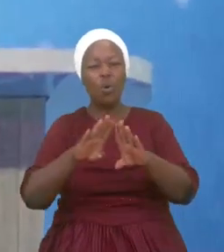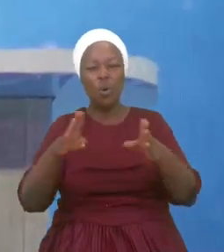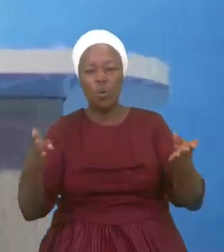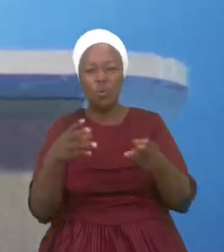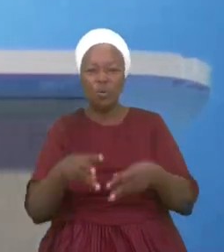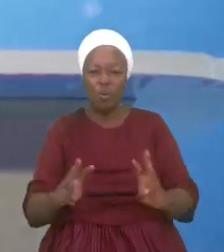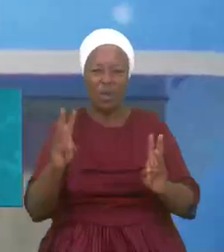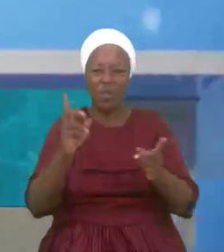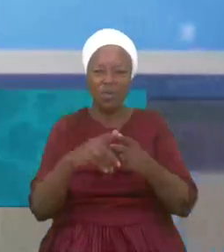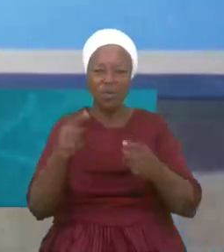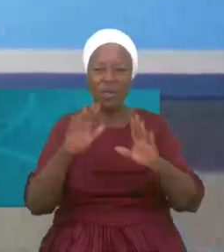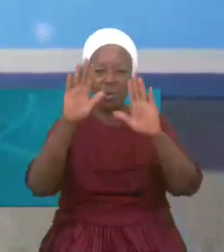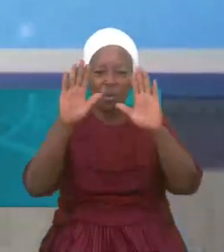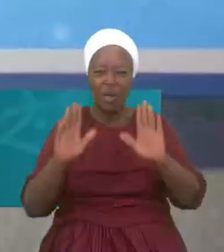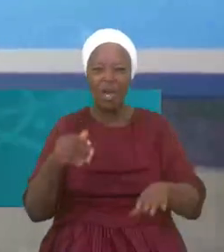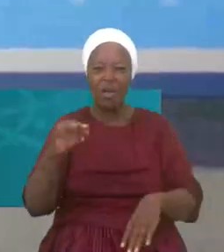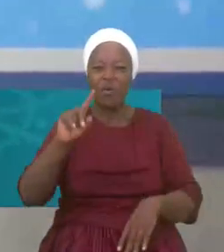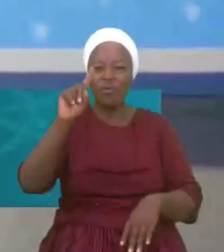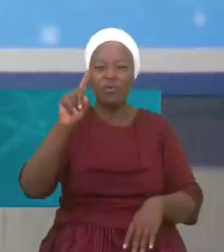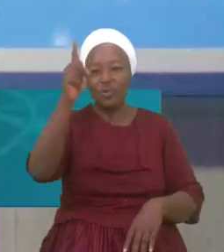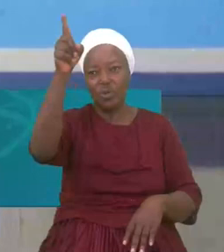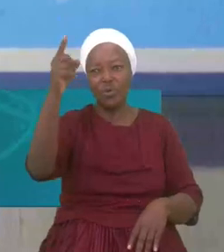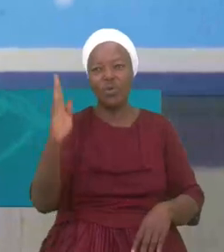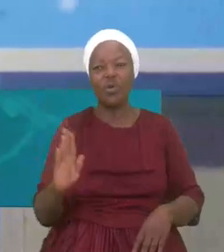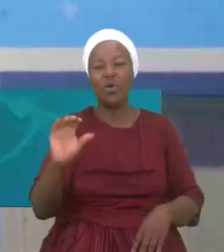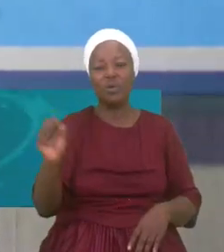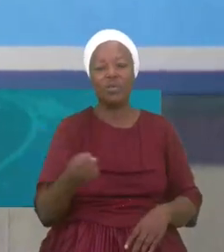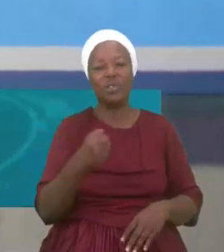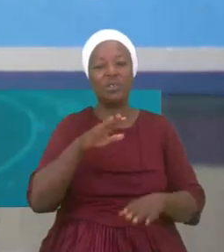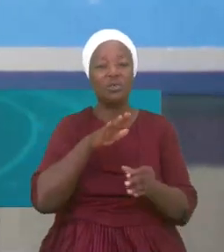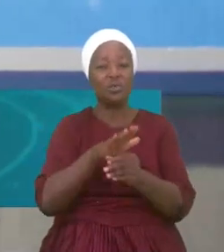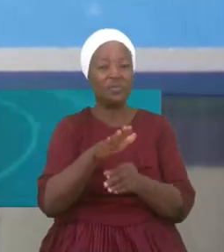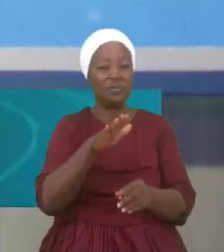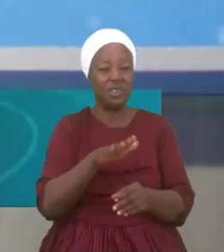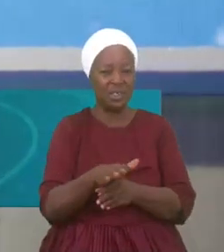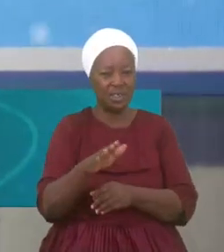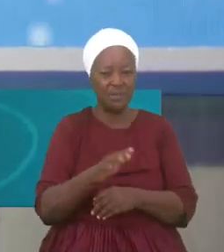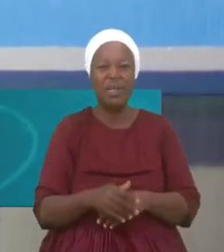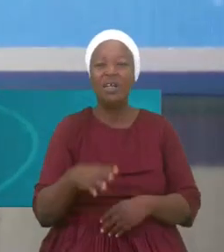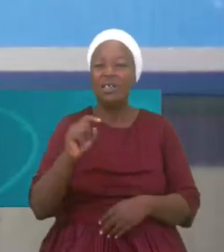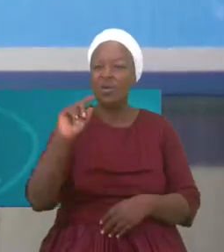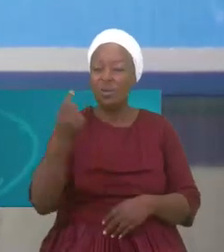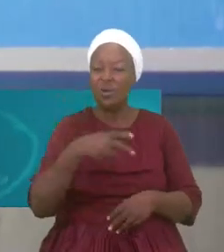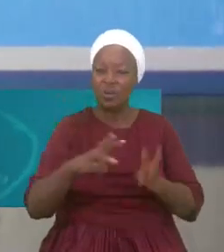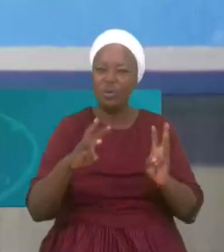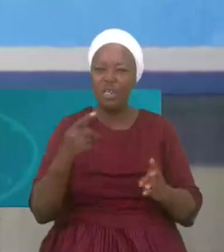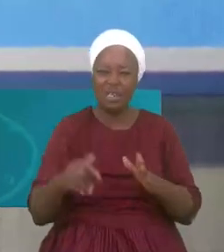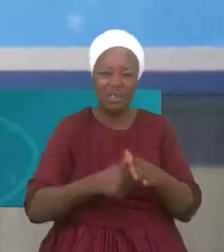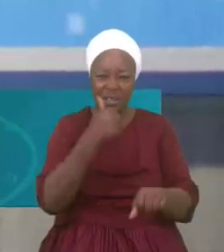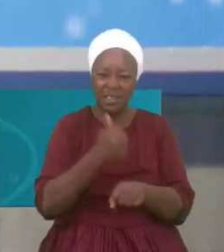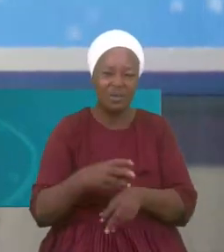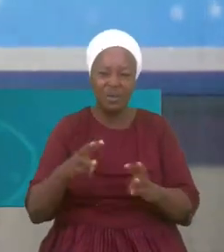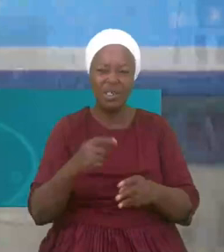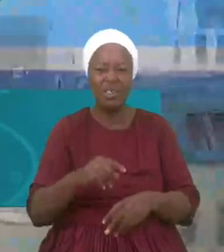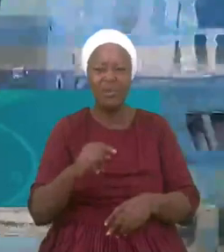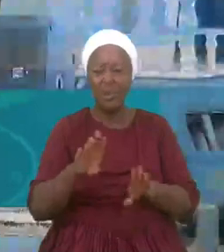où est la voix ouverte au prodige de la suffisance de Dieu